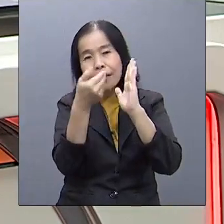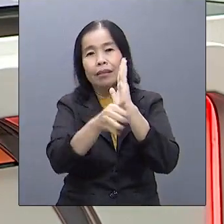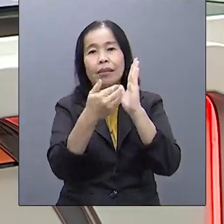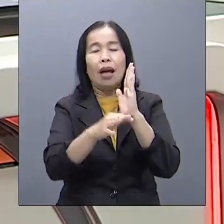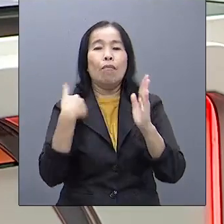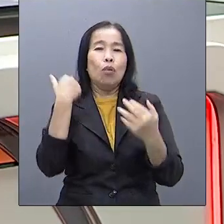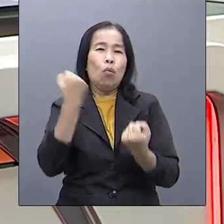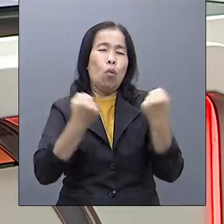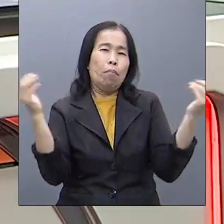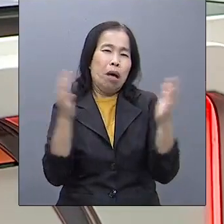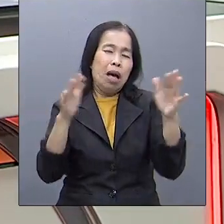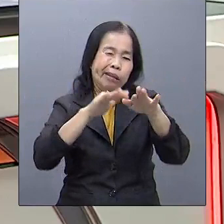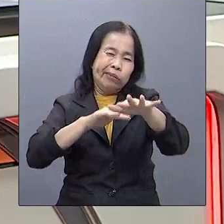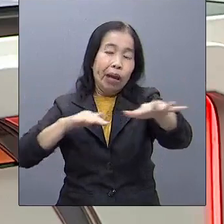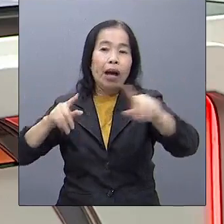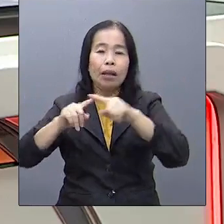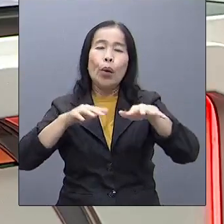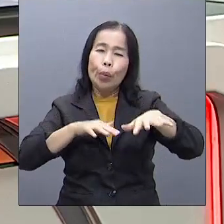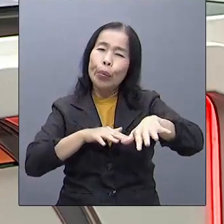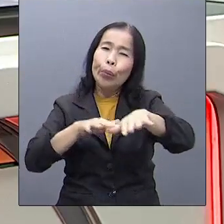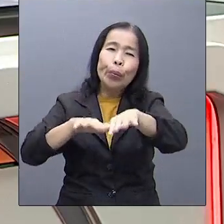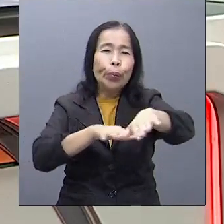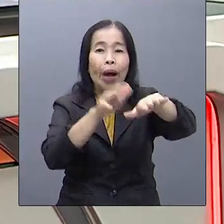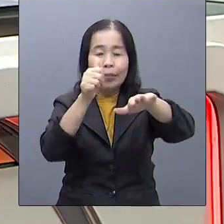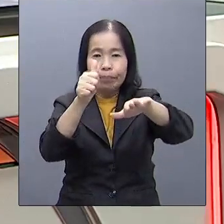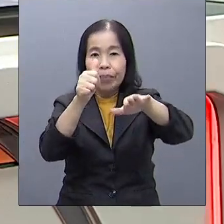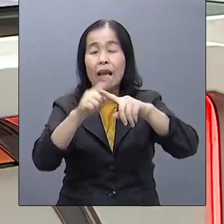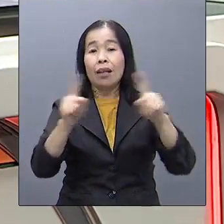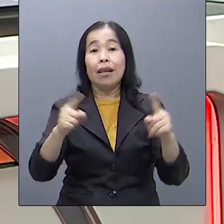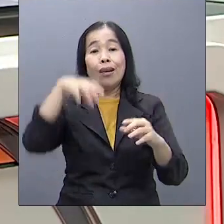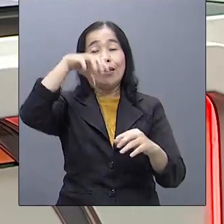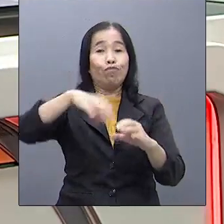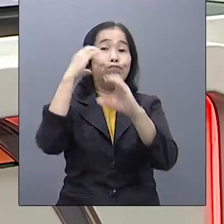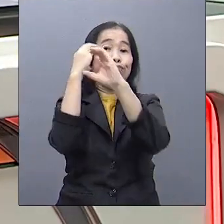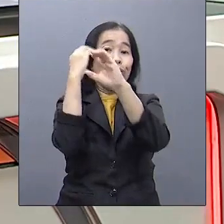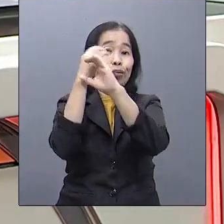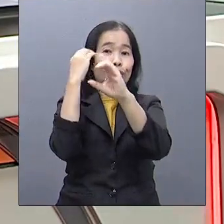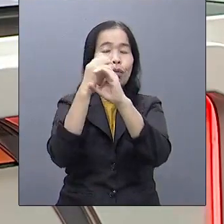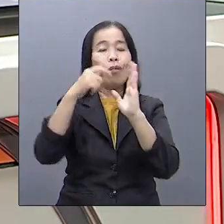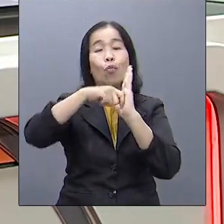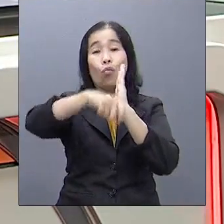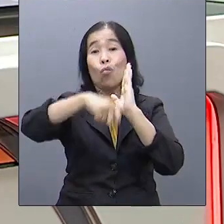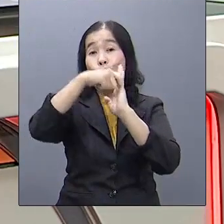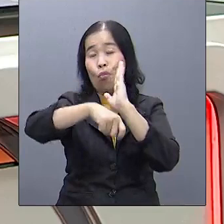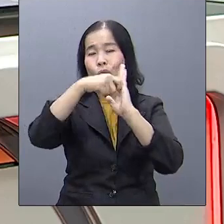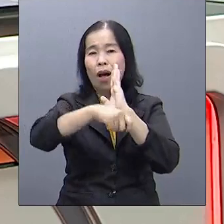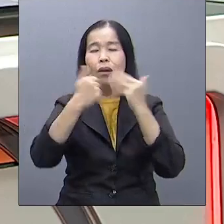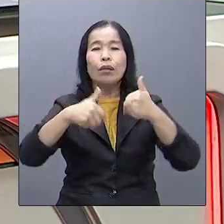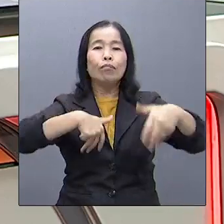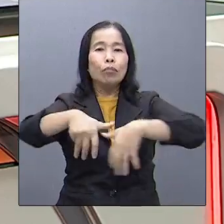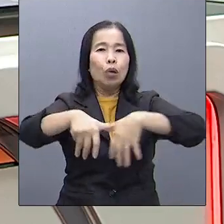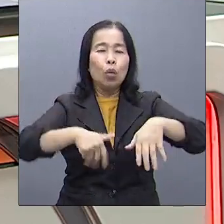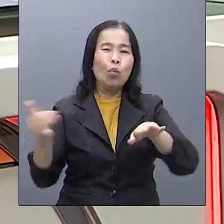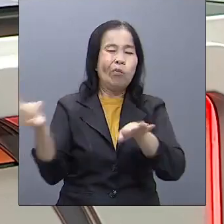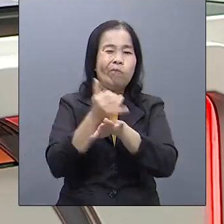รถมากขึ้นแต่ว่ายังสามารถเคลื่อนตัวได้ดีส่วนบรรยากาศสถานีขนส่งผู้โดยสารจังหวัดนครราชสีมาประชาชนใช้บริการ